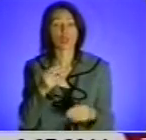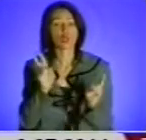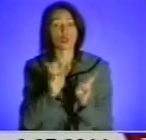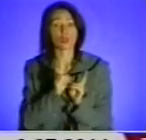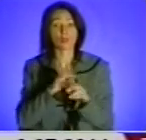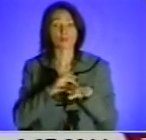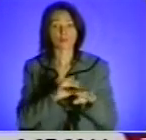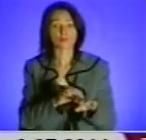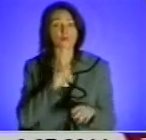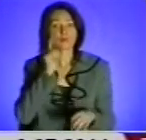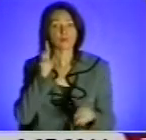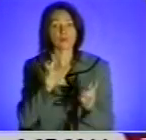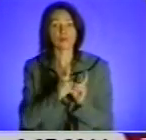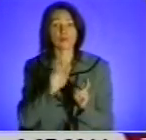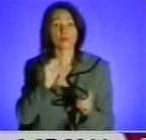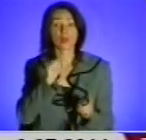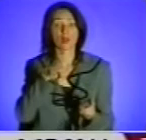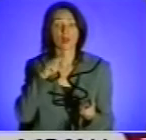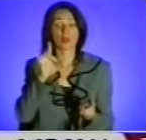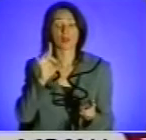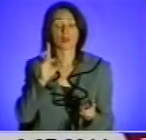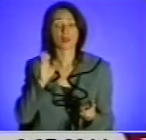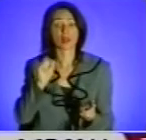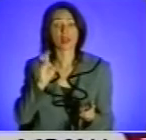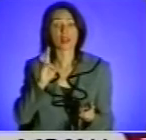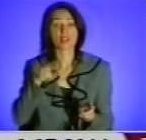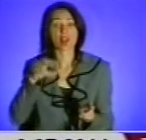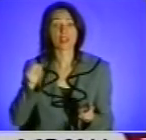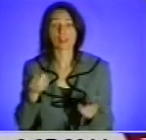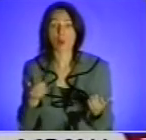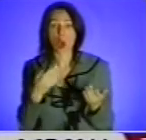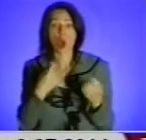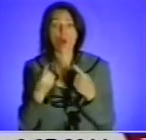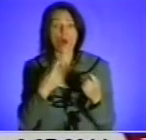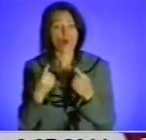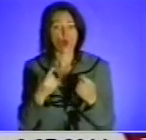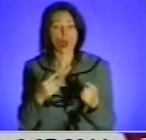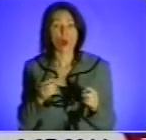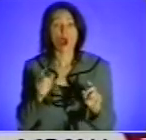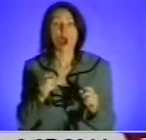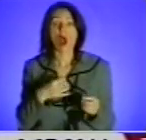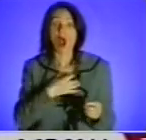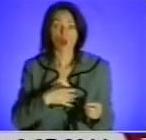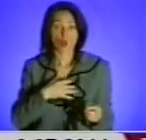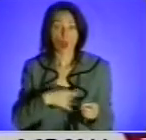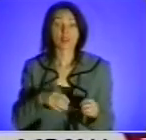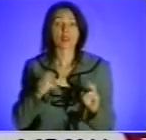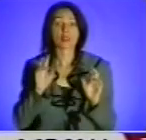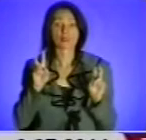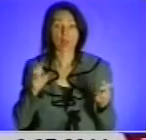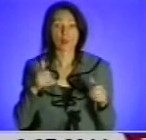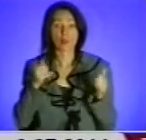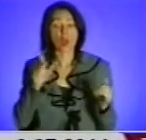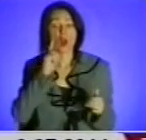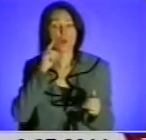провели, молодіжні зустрічі «Адреналін», де ми обговорюємо актуальні теми для молоді, актуальні проблеми, як їх можна вирішувати.